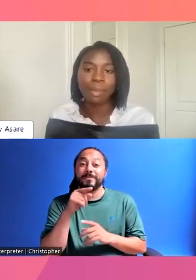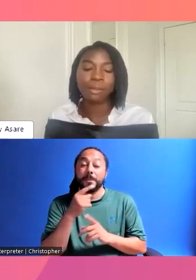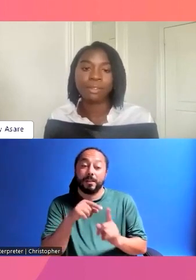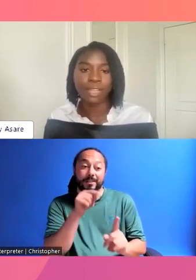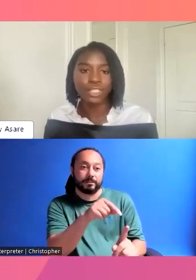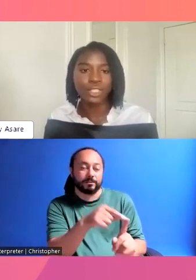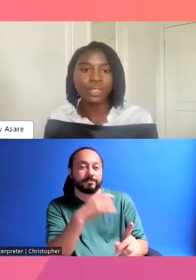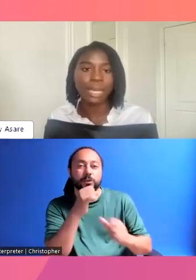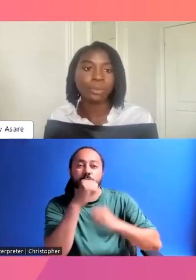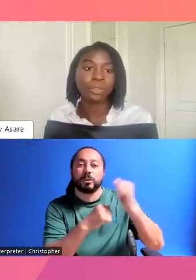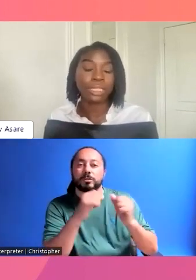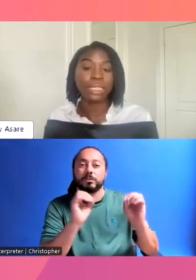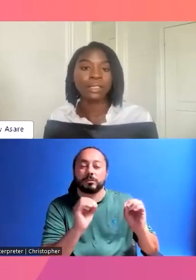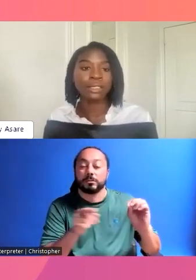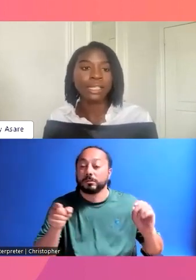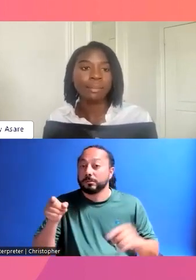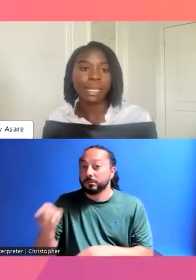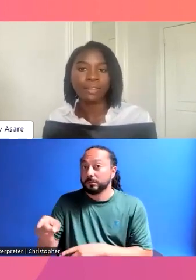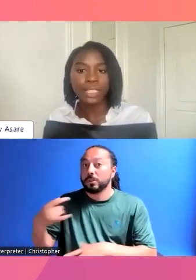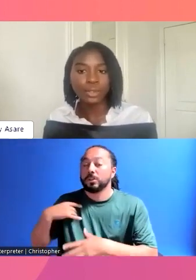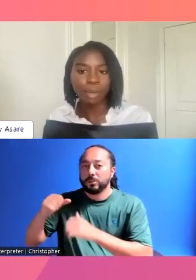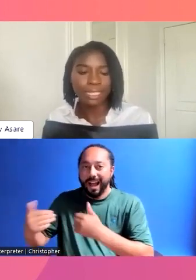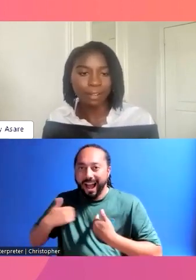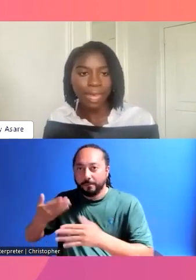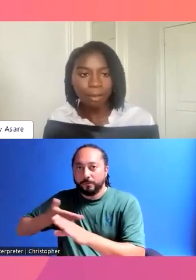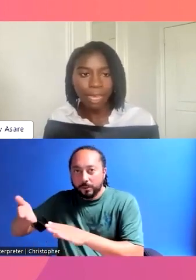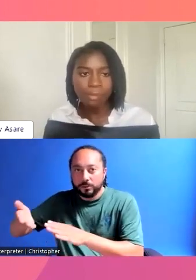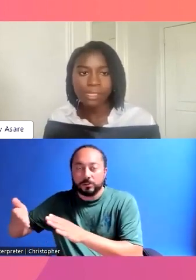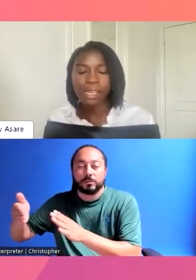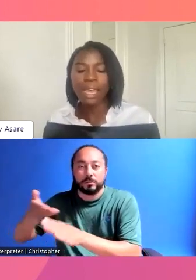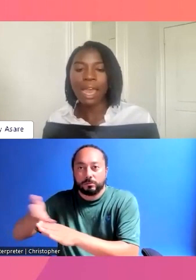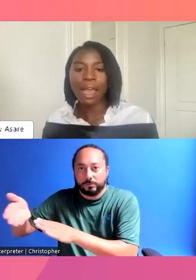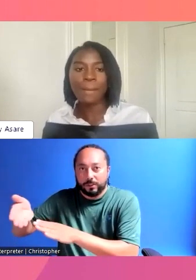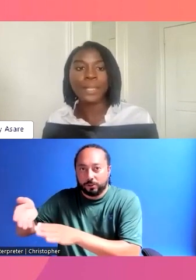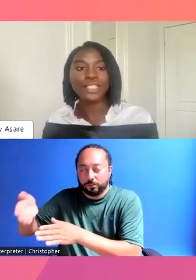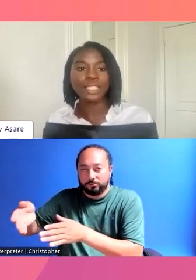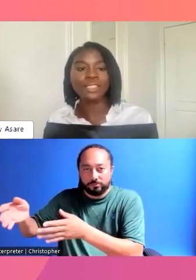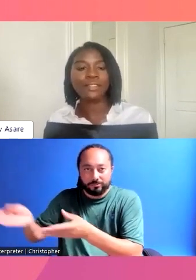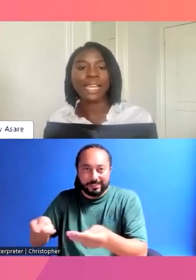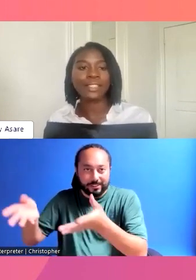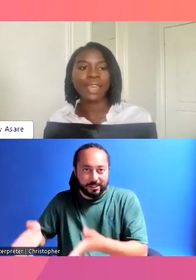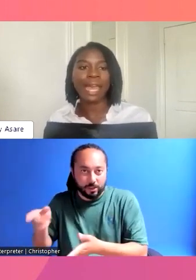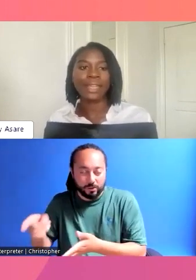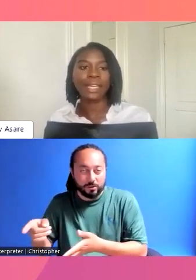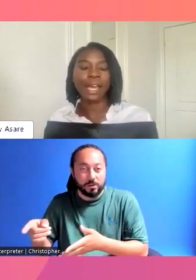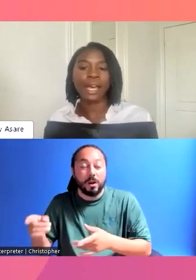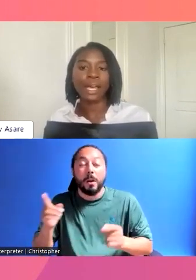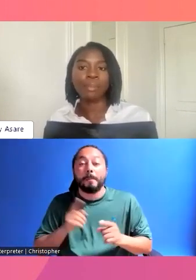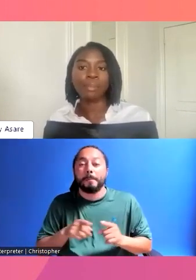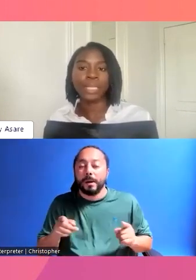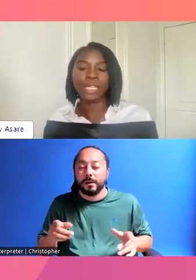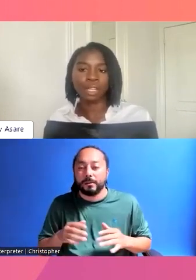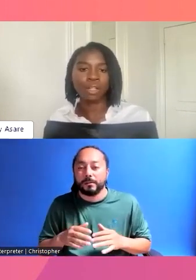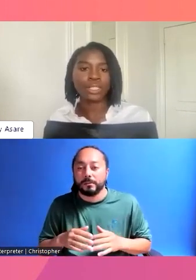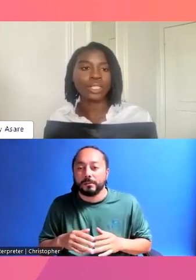un appui par les pairs structuré, facilité par un professionnel qui va offrir des résultats positifs ou des